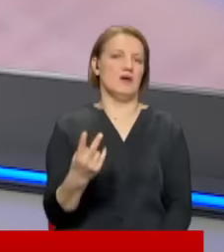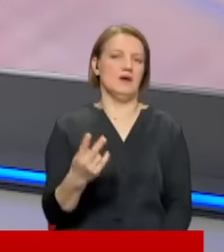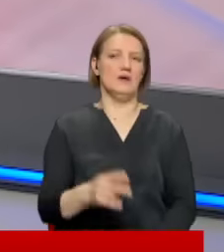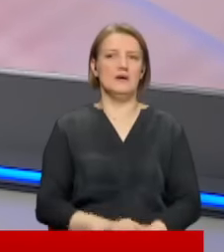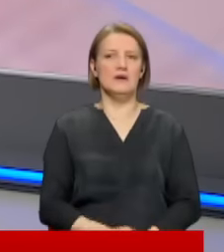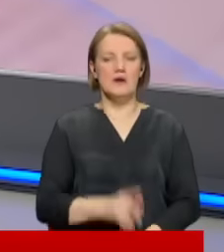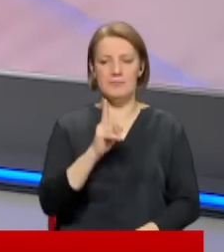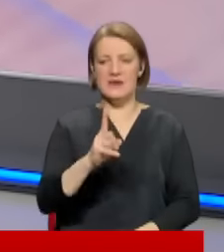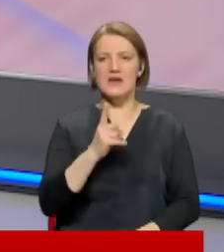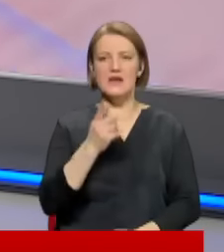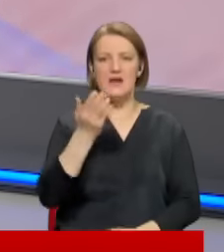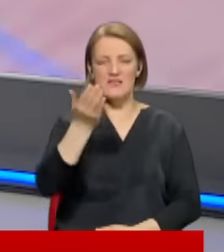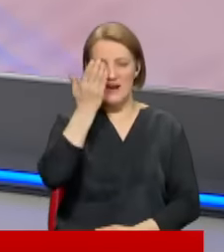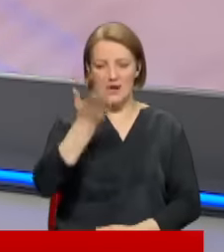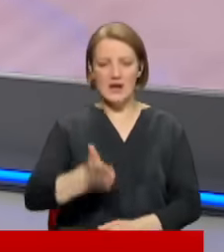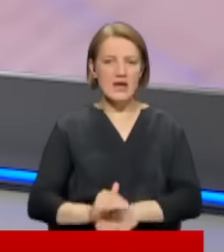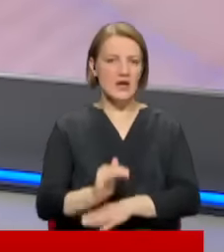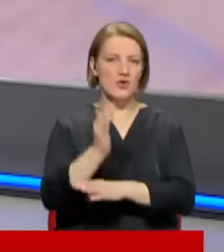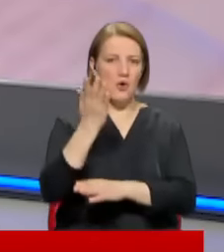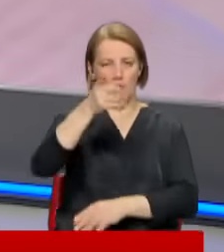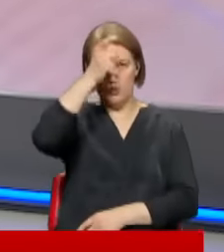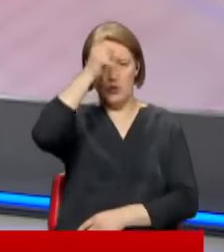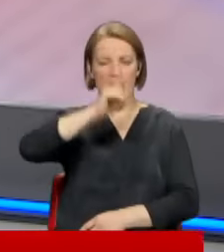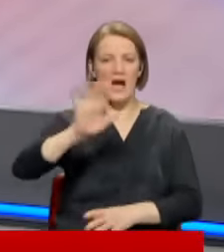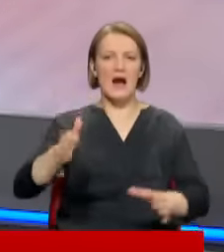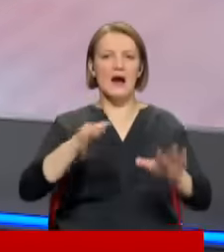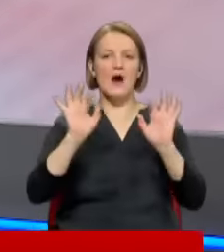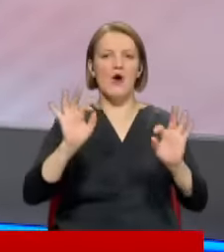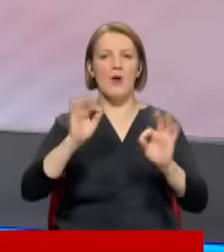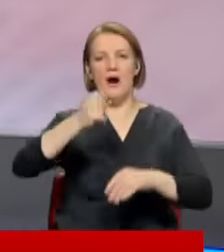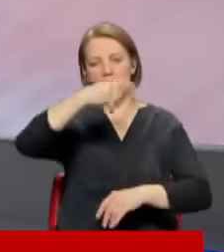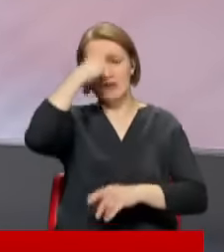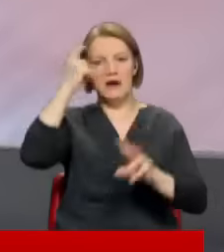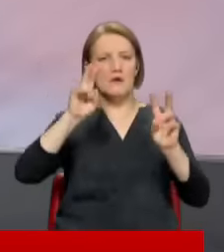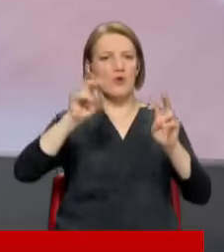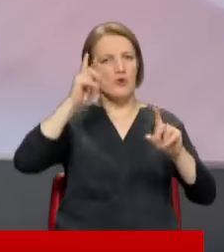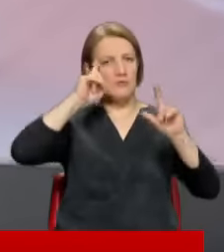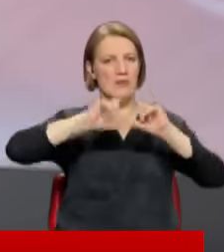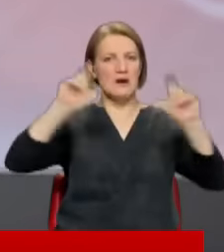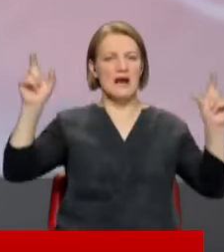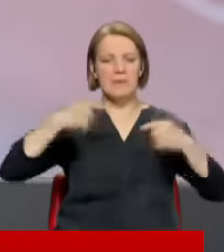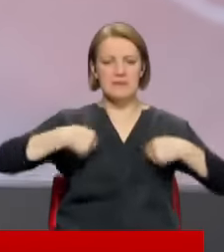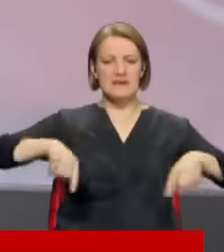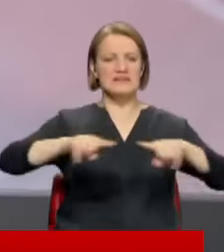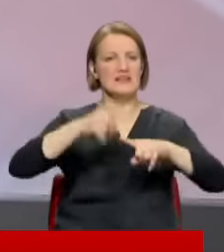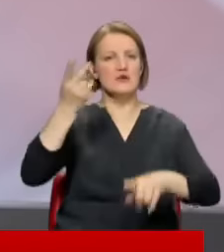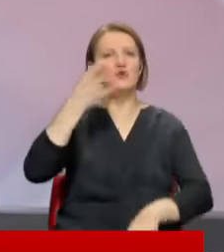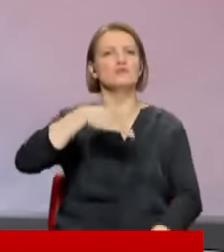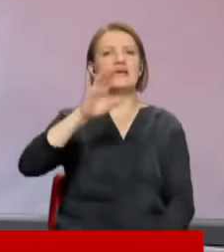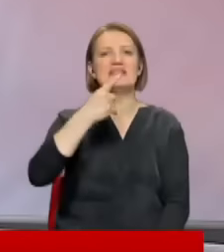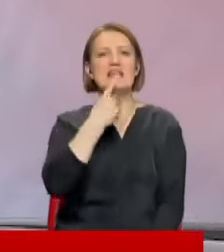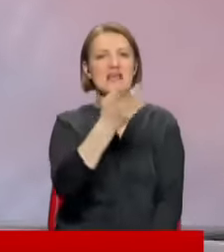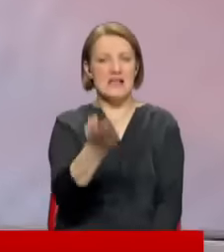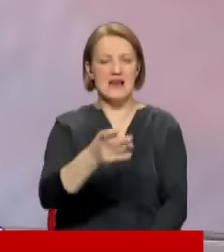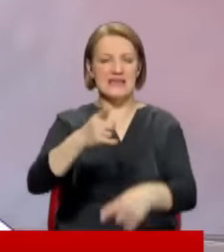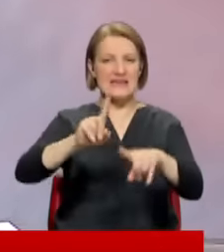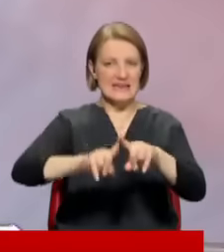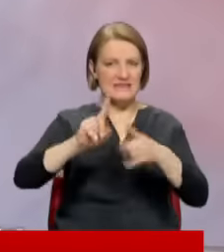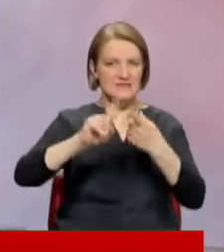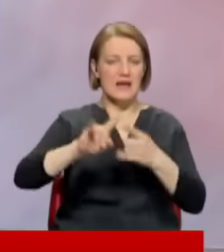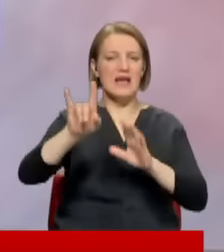6272. Bir yokluğu yaşıyoruz. Memleketin en önemli, en sıcak konusu başlığı. Biz de unutmayın diyenler X'ten